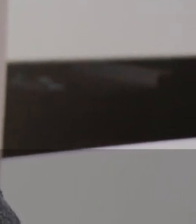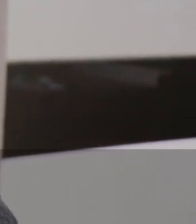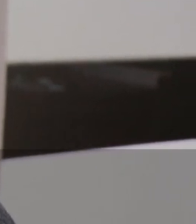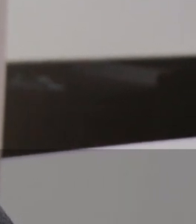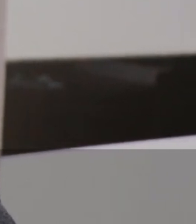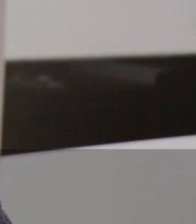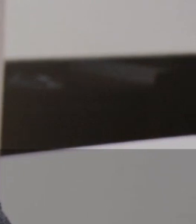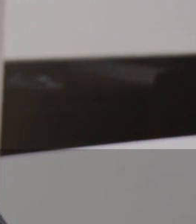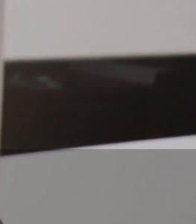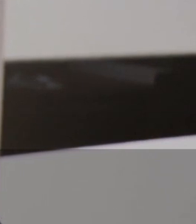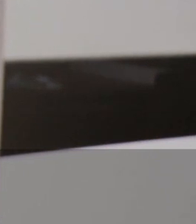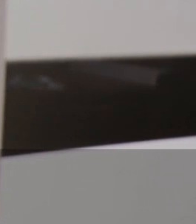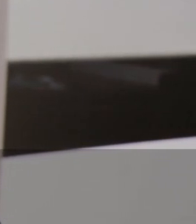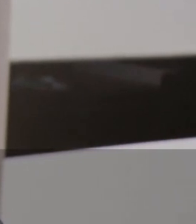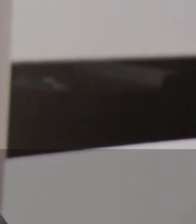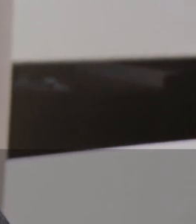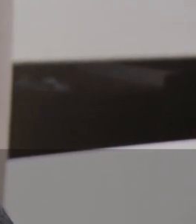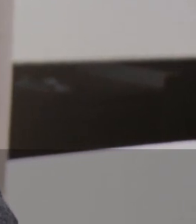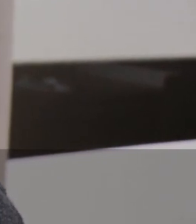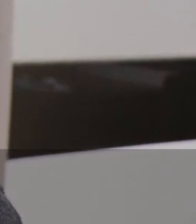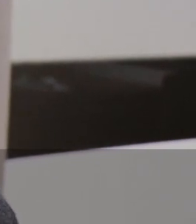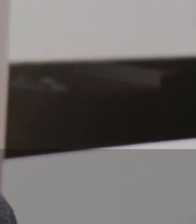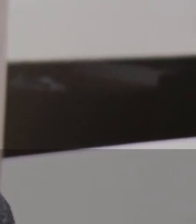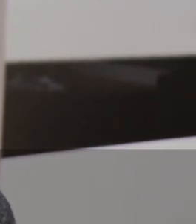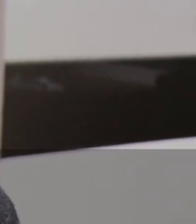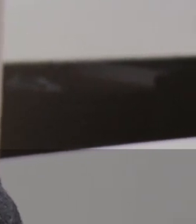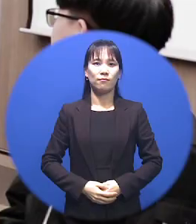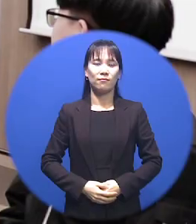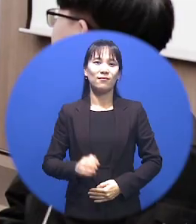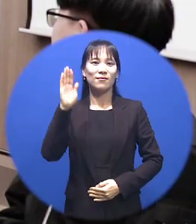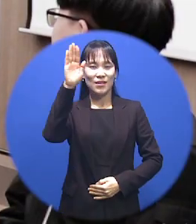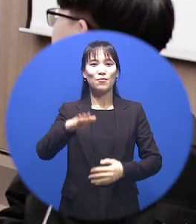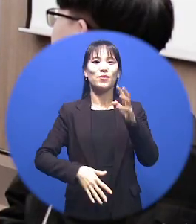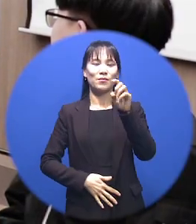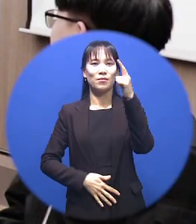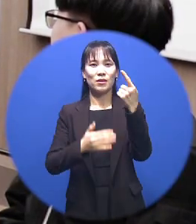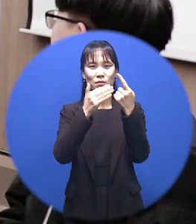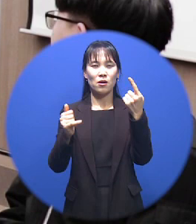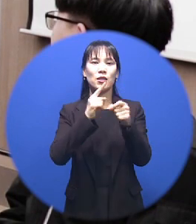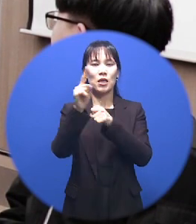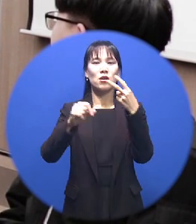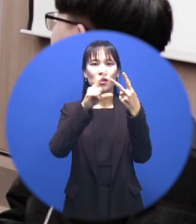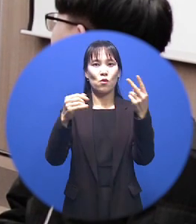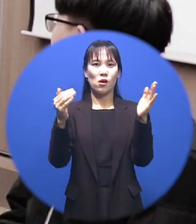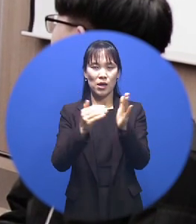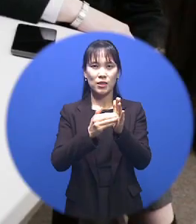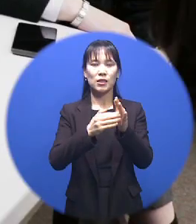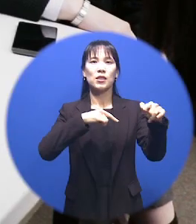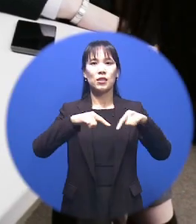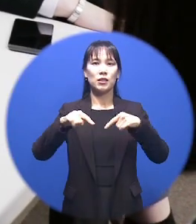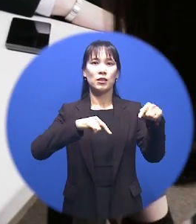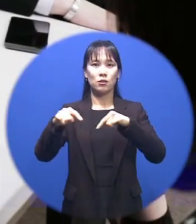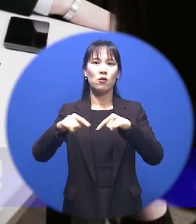좋겠고, 1년 동안 활동하면서 좋은 결과물을 냈으면 좋겠습니다. 앞으로 이들은 내년